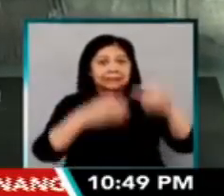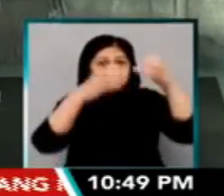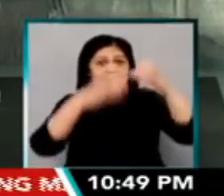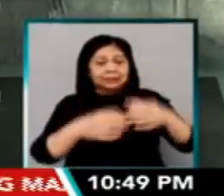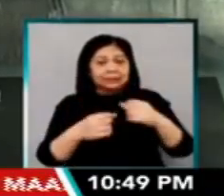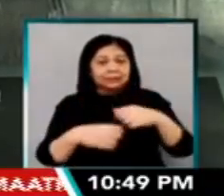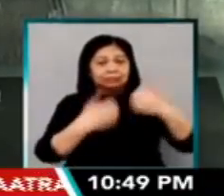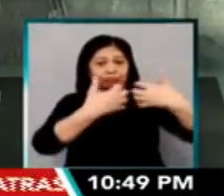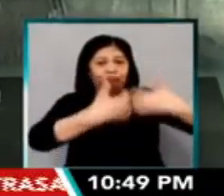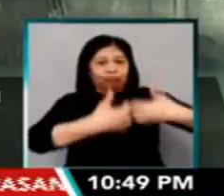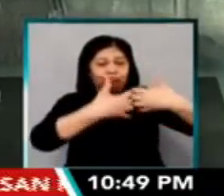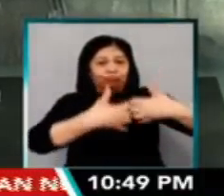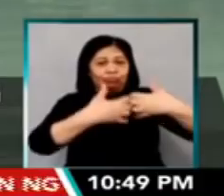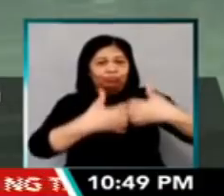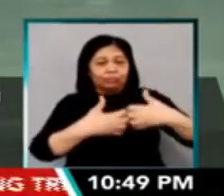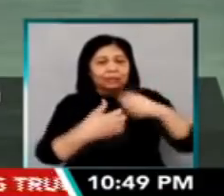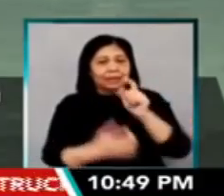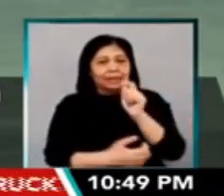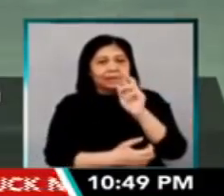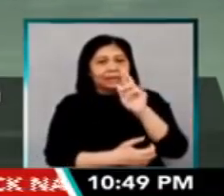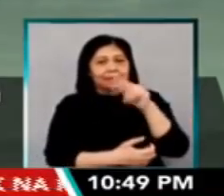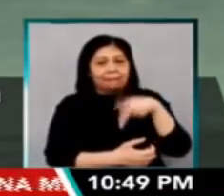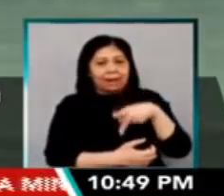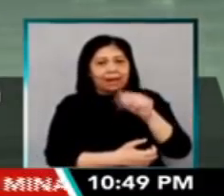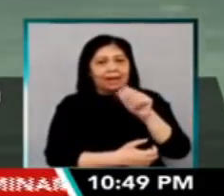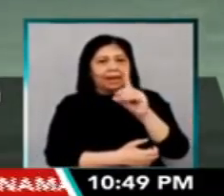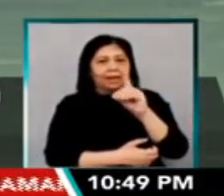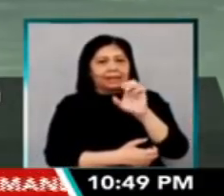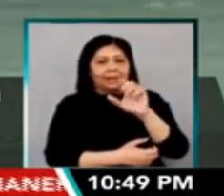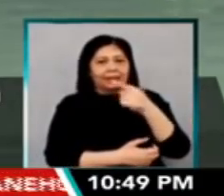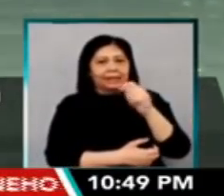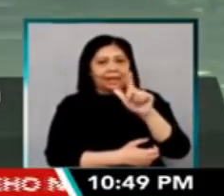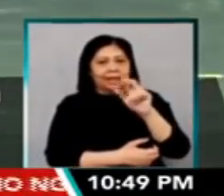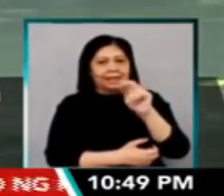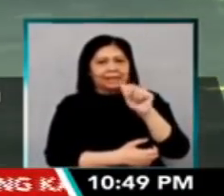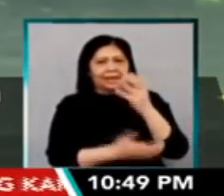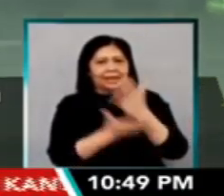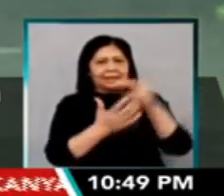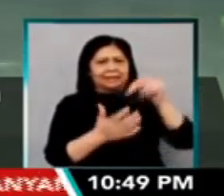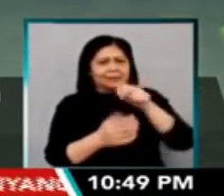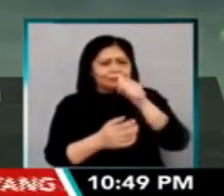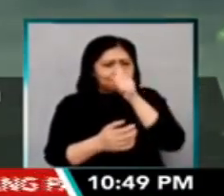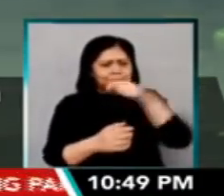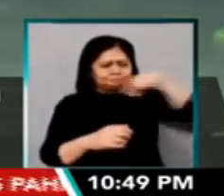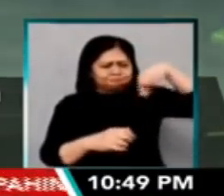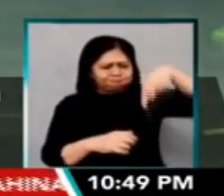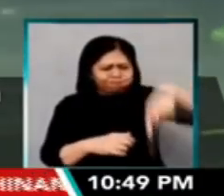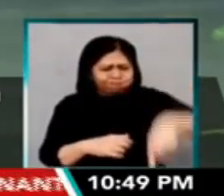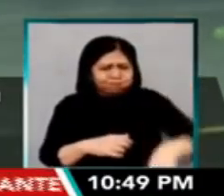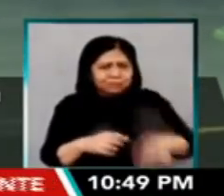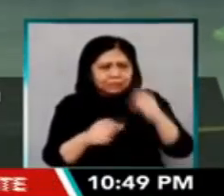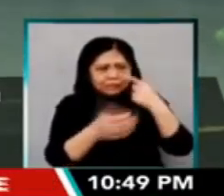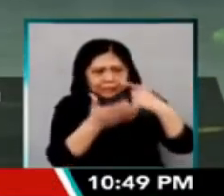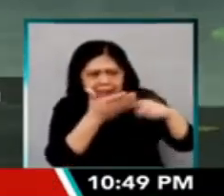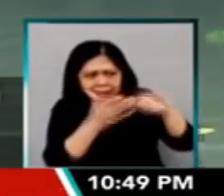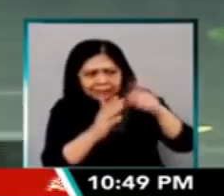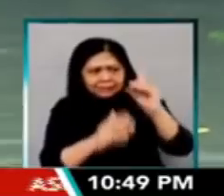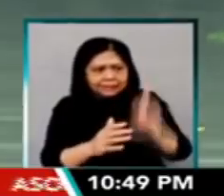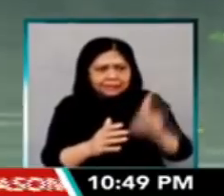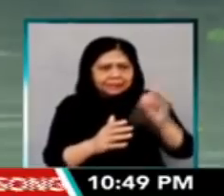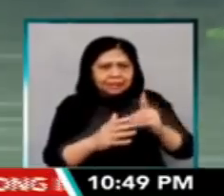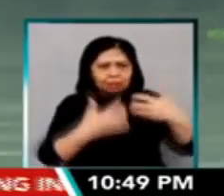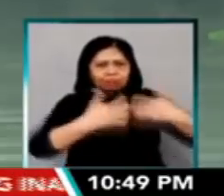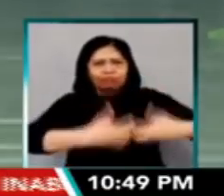ng Tripa de Galina. Kinailangang sumisid ng ilang taga-MMDA para masilip ang ilalim ng pumping station.